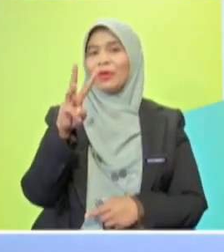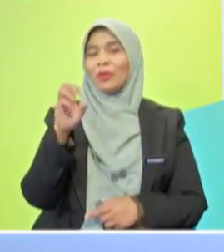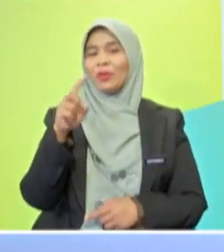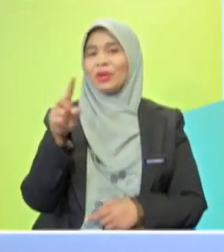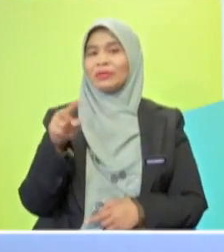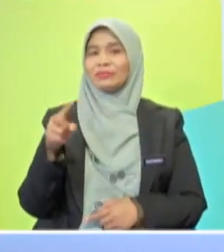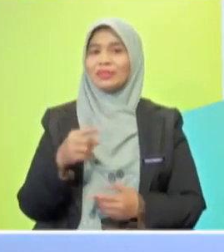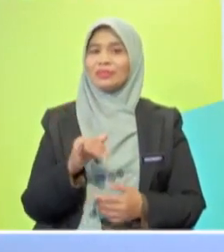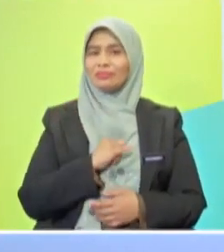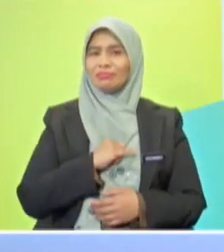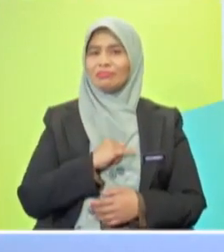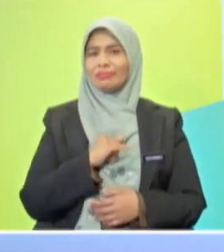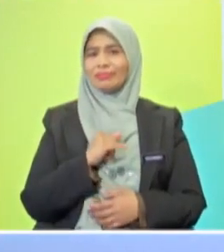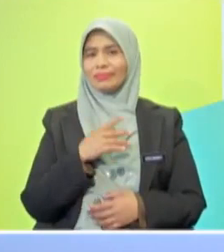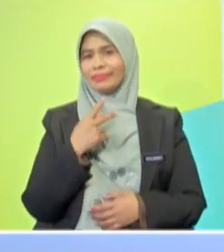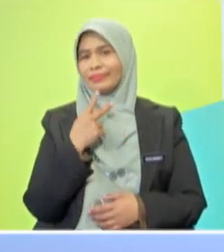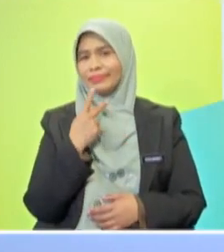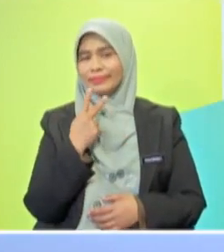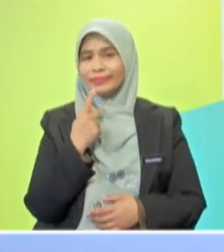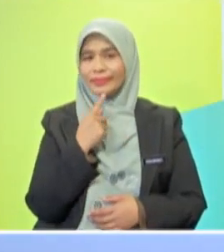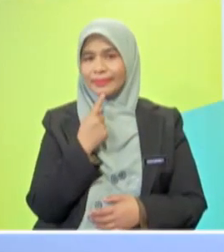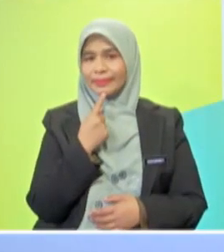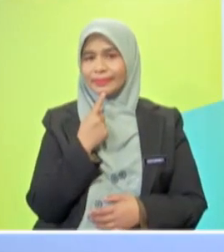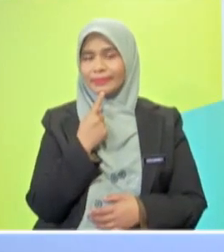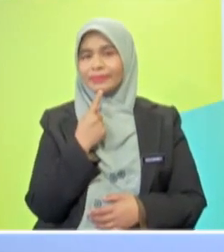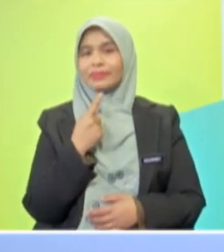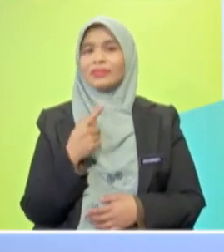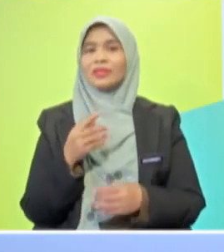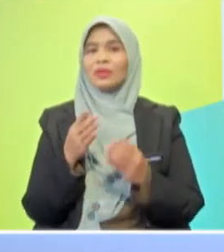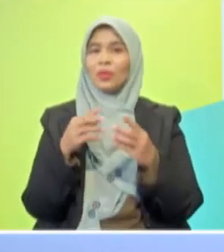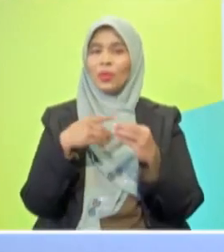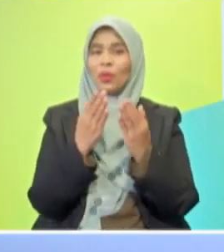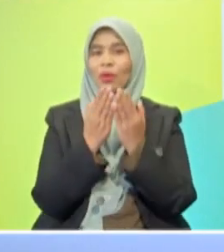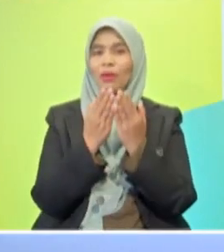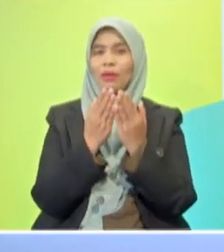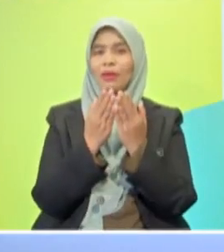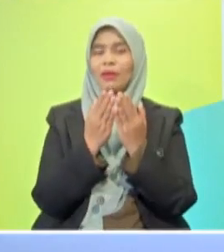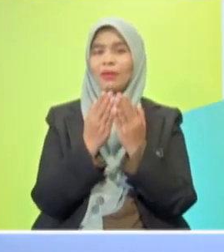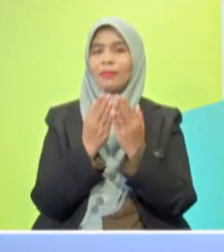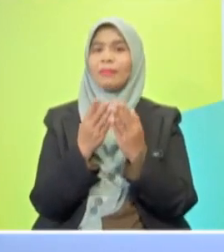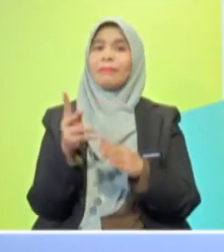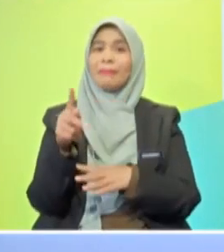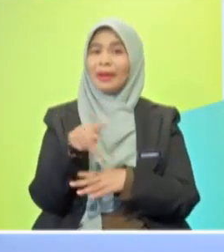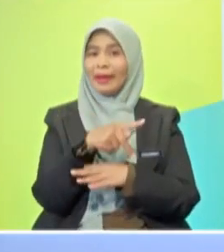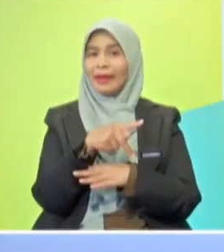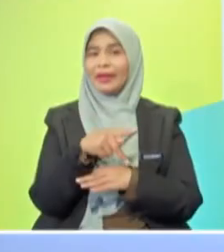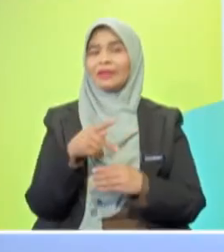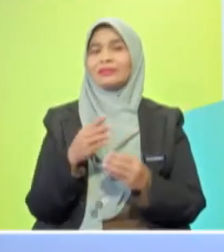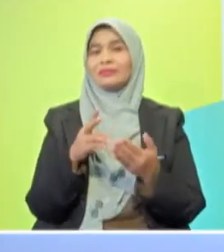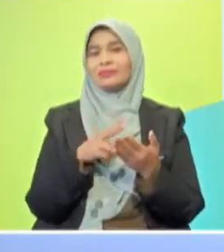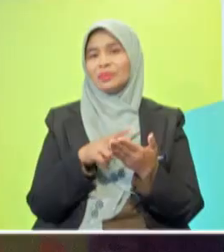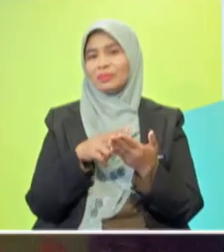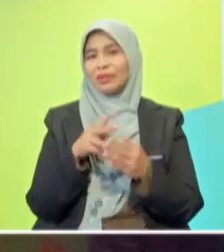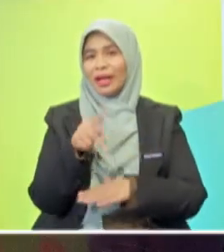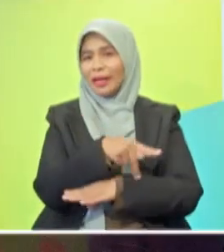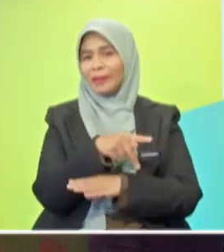saya masih keliru sedikitlah Ustazah tentang doa memakai pakaian. Boleh tak kita buat ulang kaji sedikit Ustazah? Kita ulang balik